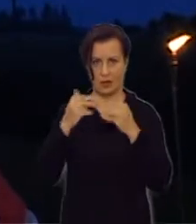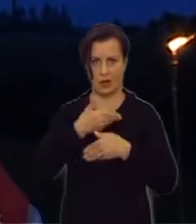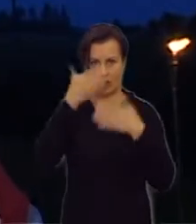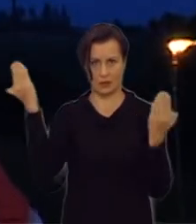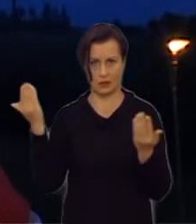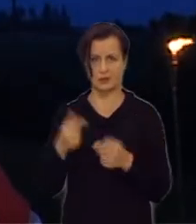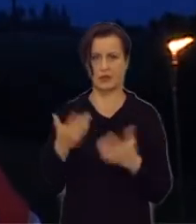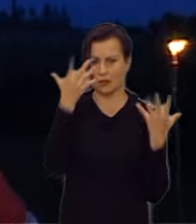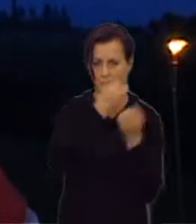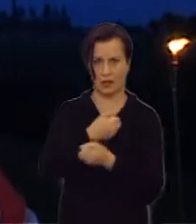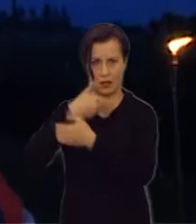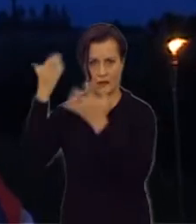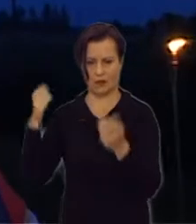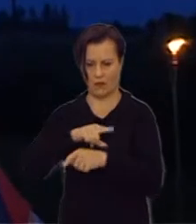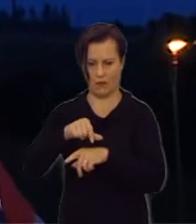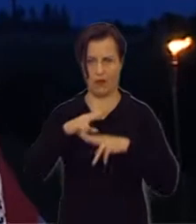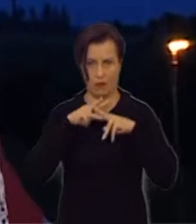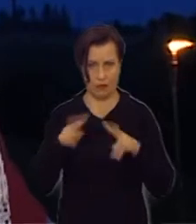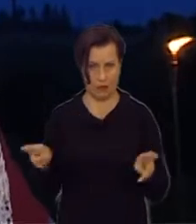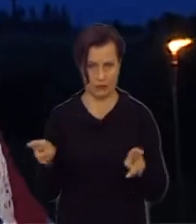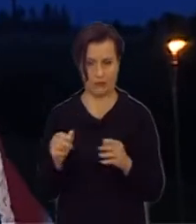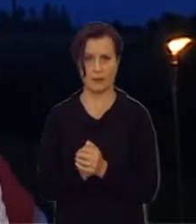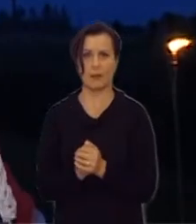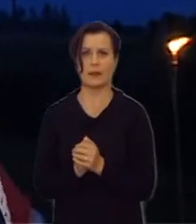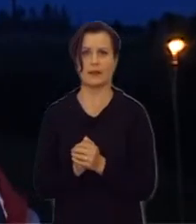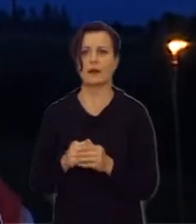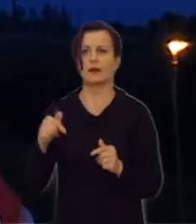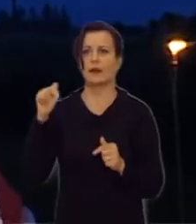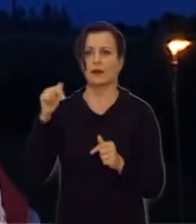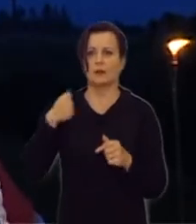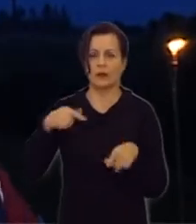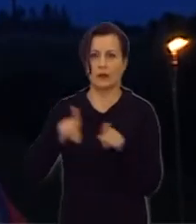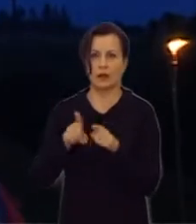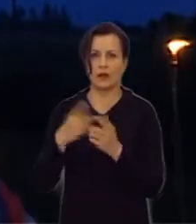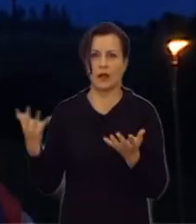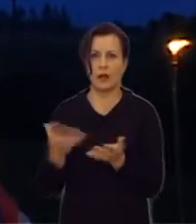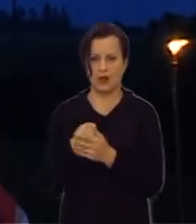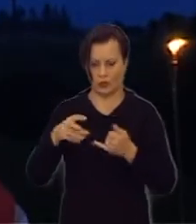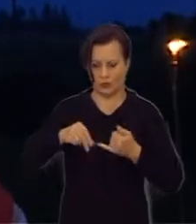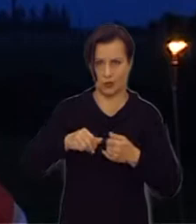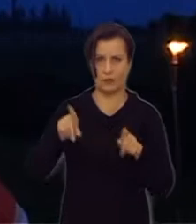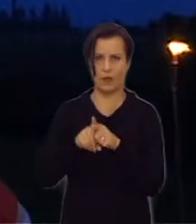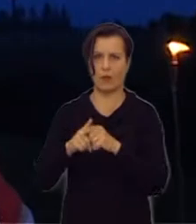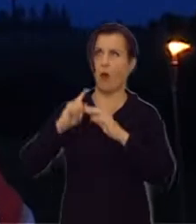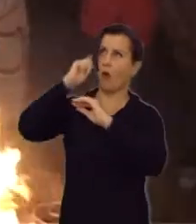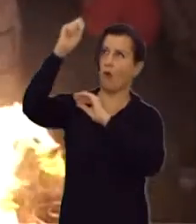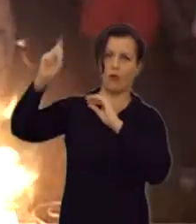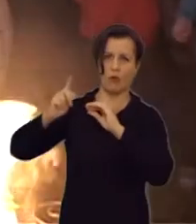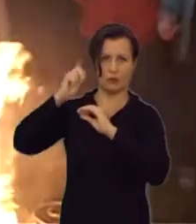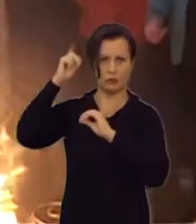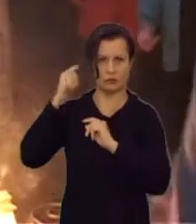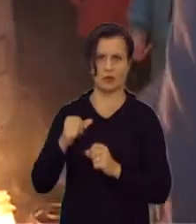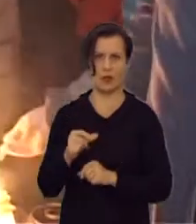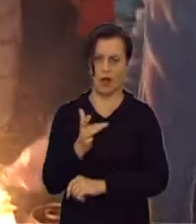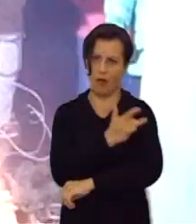naktis. Ir tai yra dar tas labai gerai, kad mes gaunam tos žemiškos ir kosmiškos tos energijos, kuri